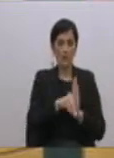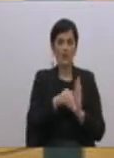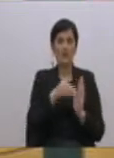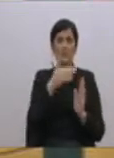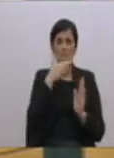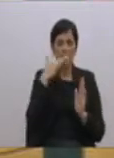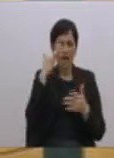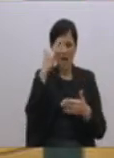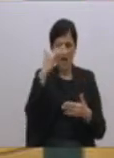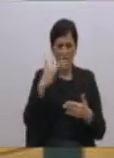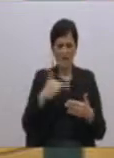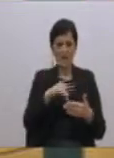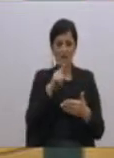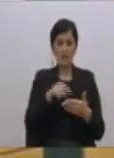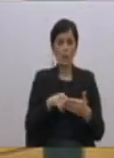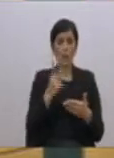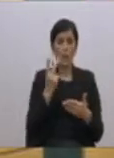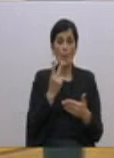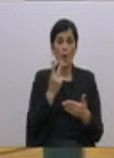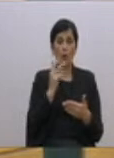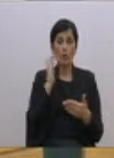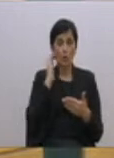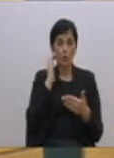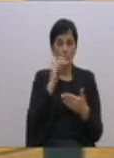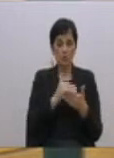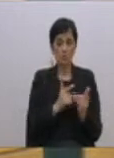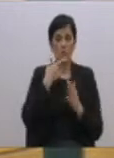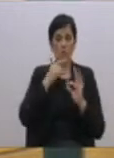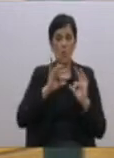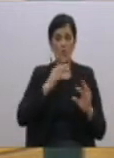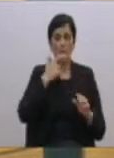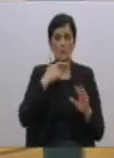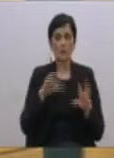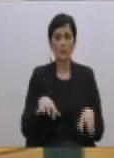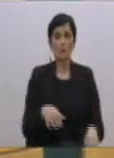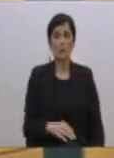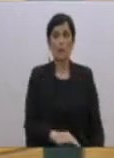საკითხები, რომელსაც მეორე მოსმენის რეჟიმში მზათვარო რომ მოგახსენოთ.